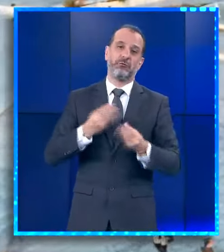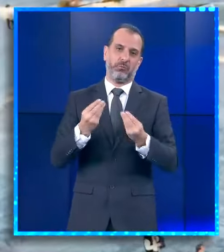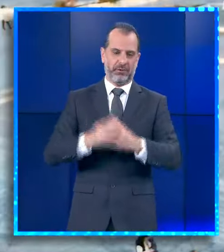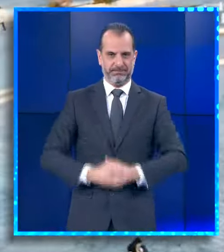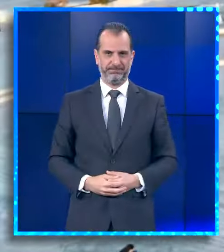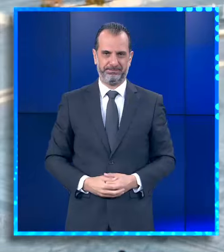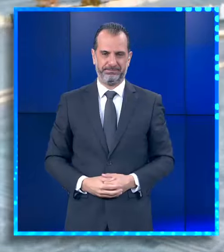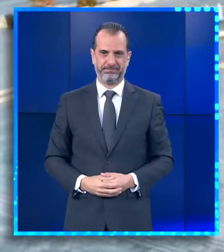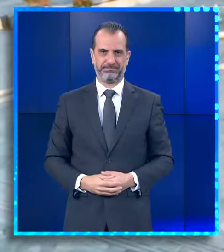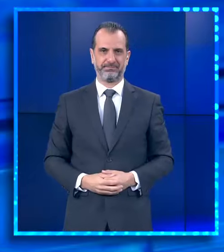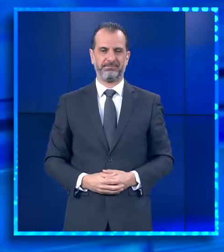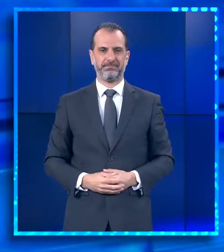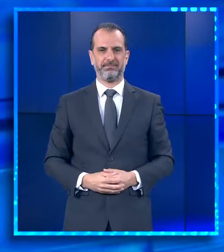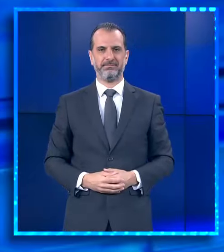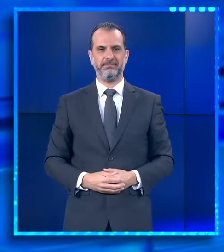Θοδωρή.